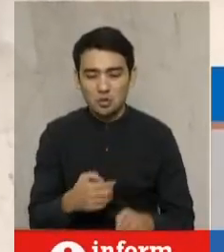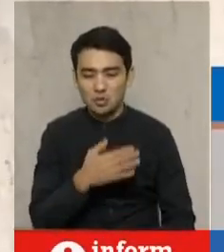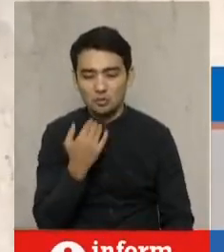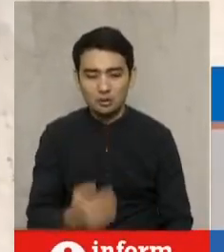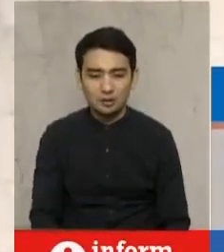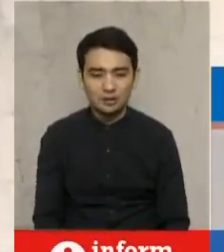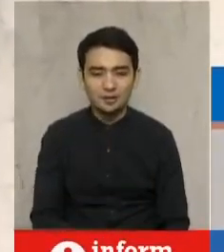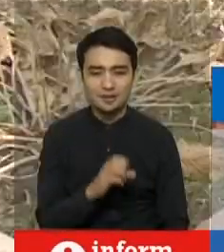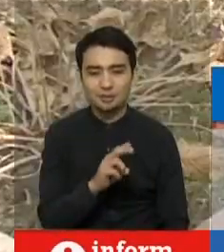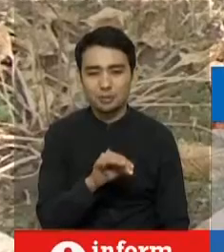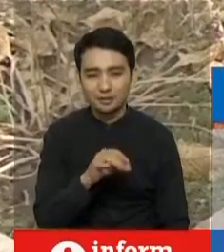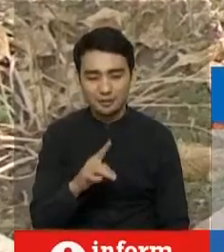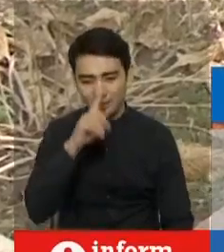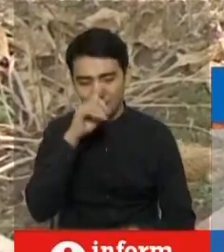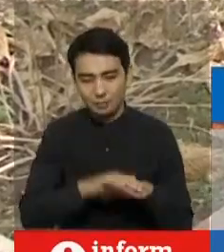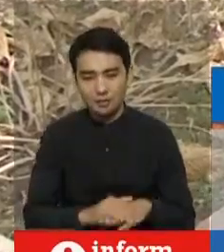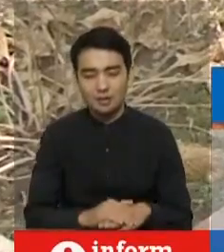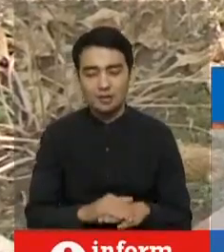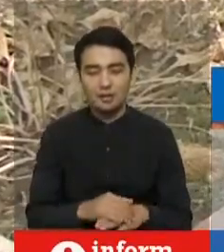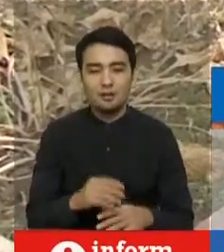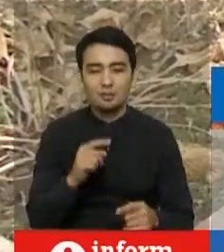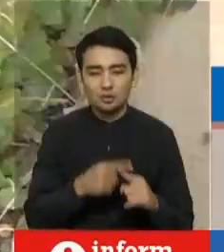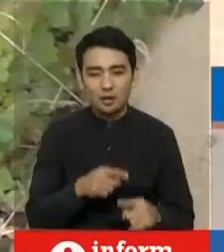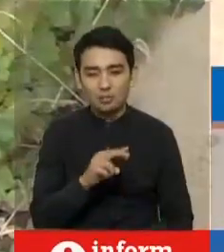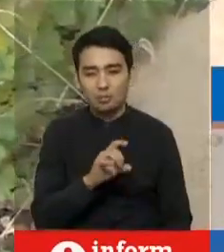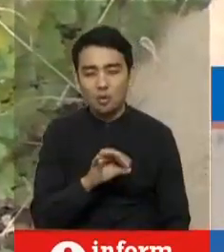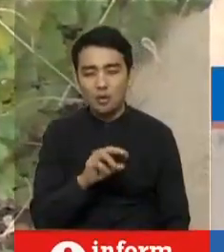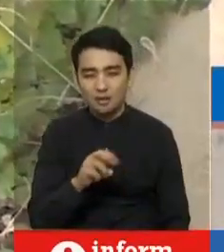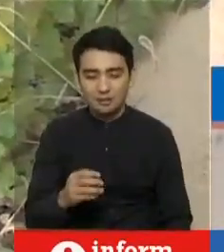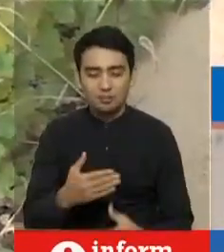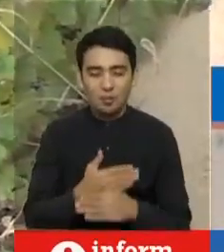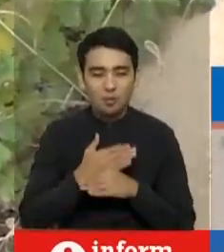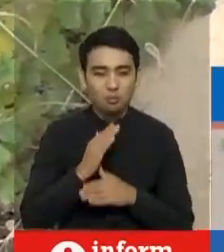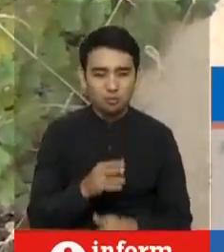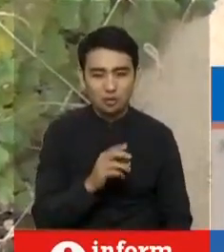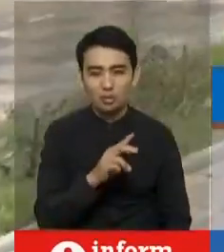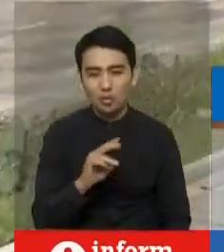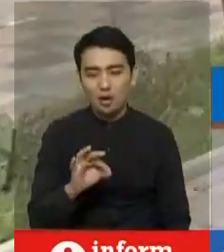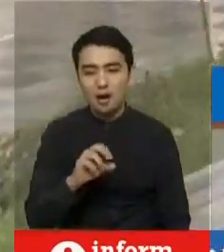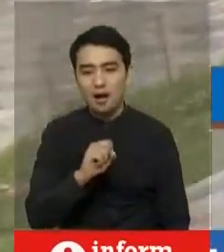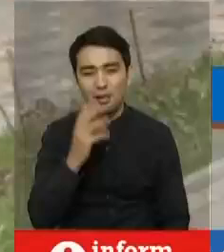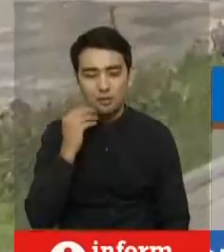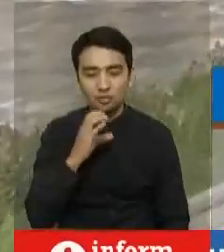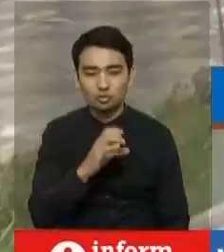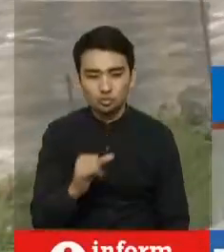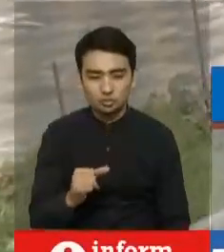спикер добавил, что Акимат поможет только с прокладкой. А возьмет ли Алматы-Су трубу на баланс, неизвестно. В случае отказа